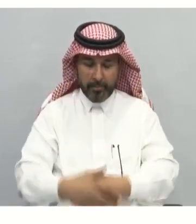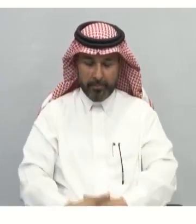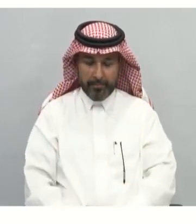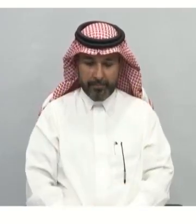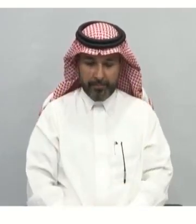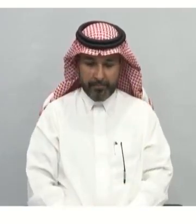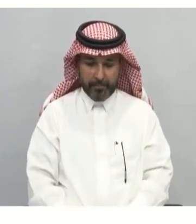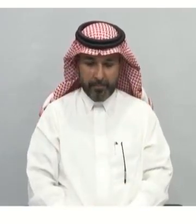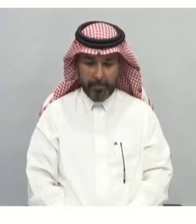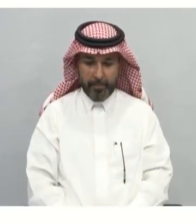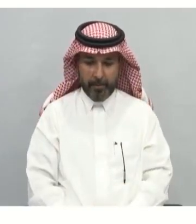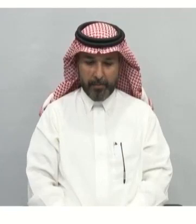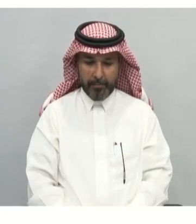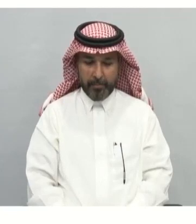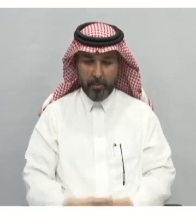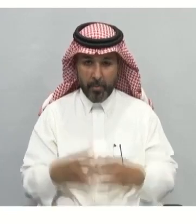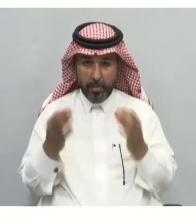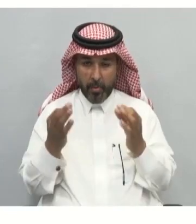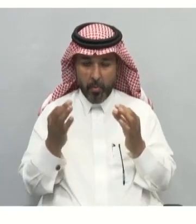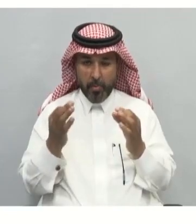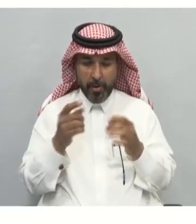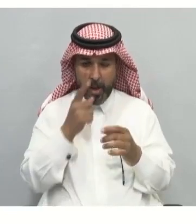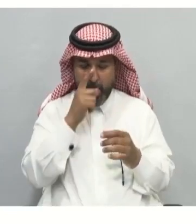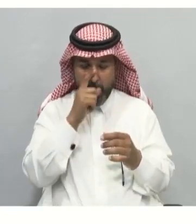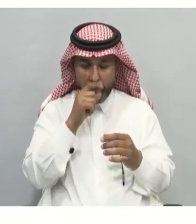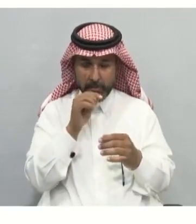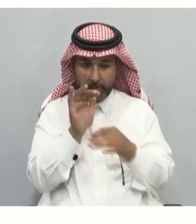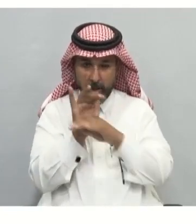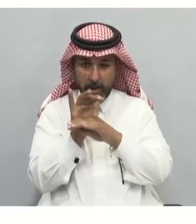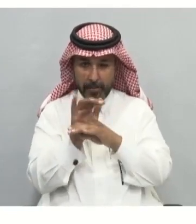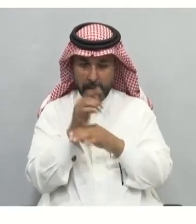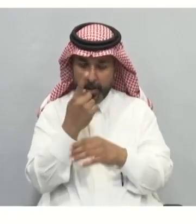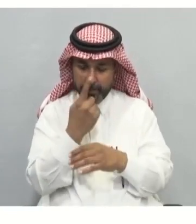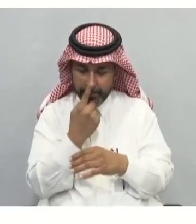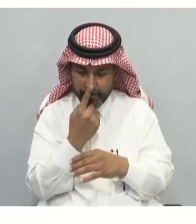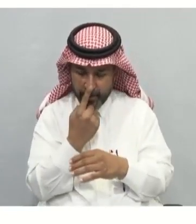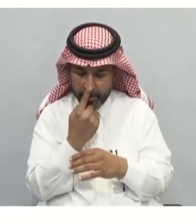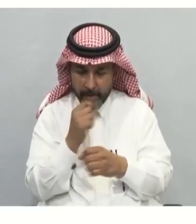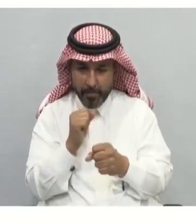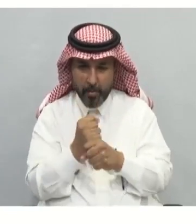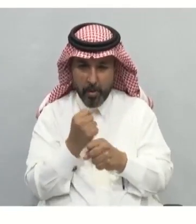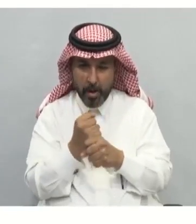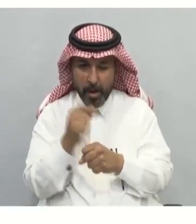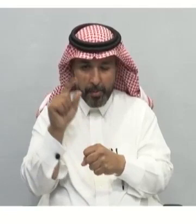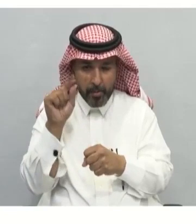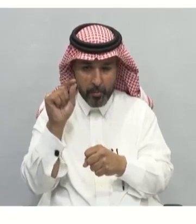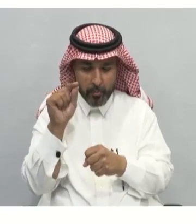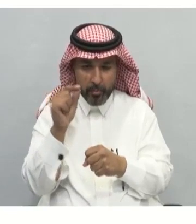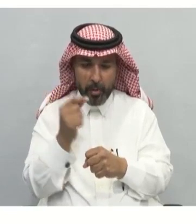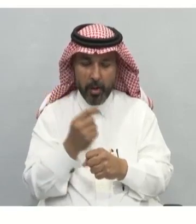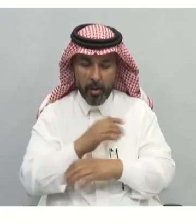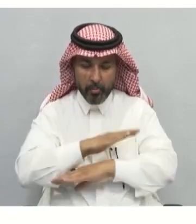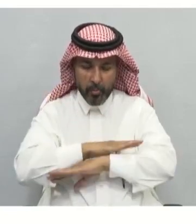شيء في الحديث حث على سلوك الطريقه الحسنه التي يقتدي بها الناس وان من فعل ذلك فله